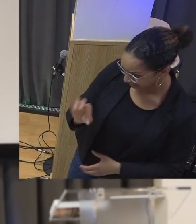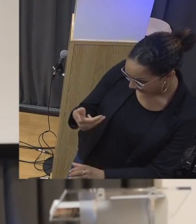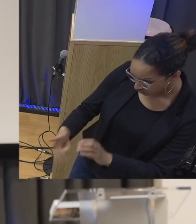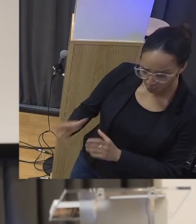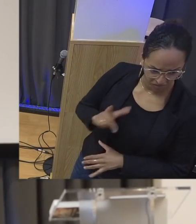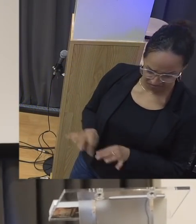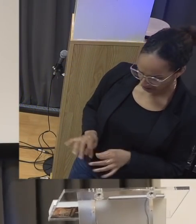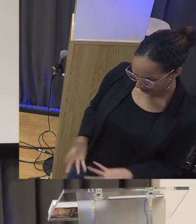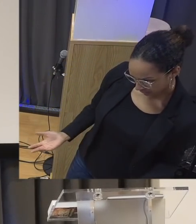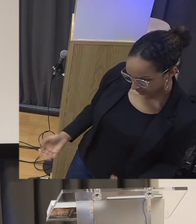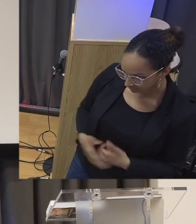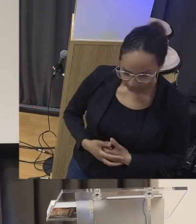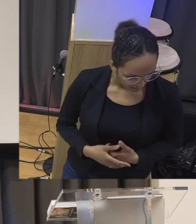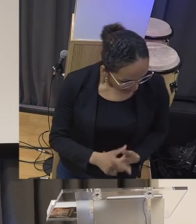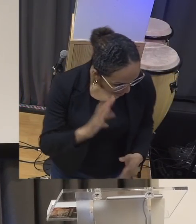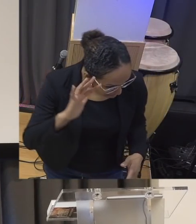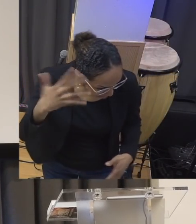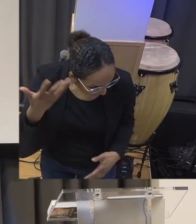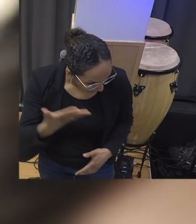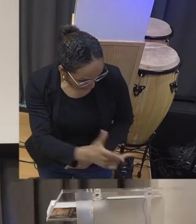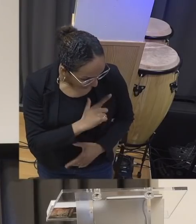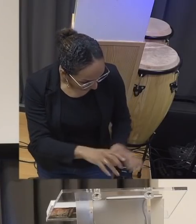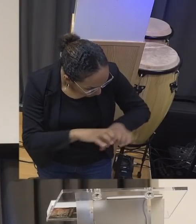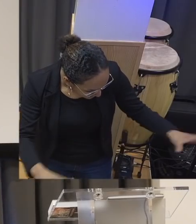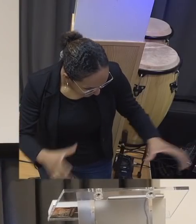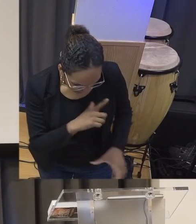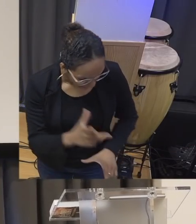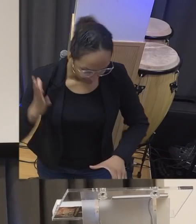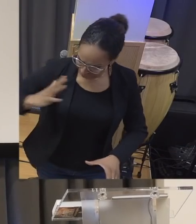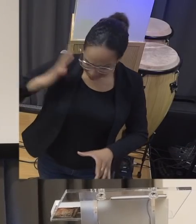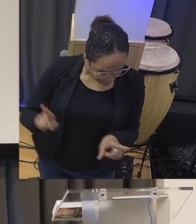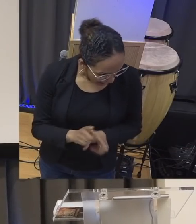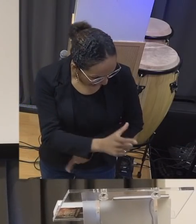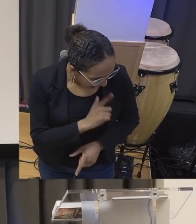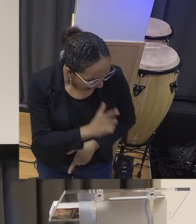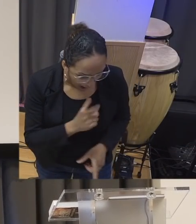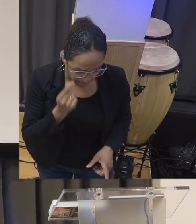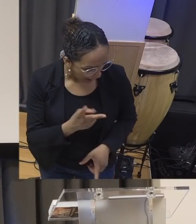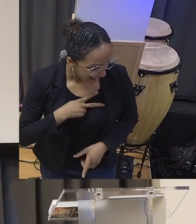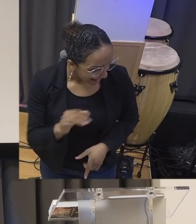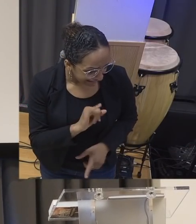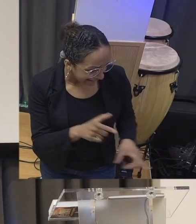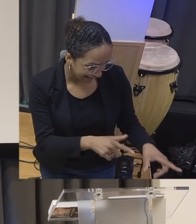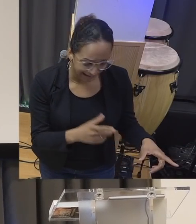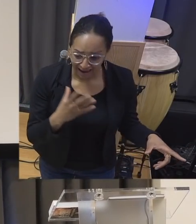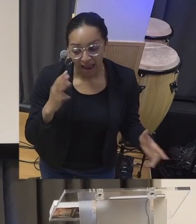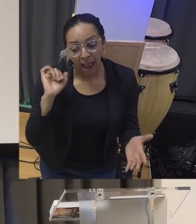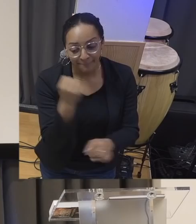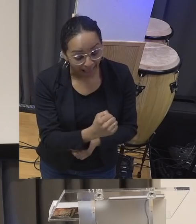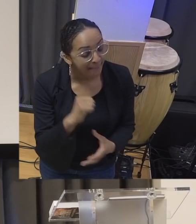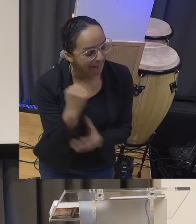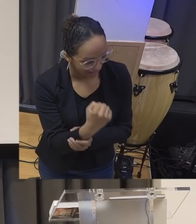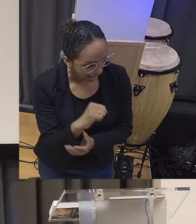frère. L'Arabe, il dit, ça va pas là, peut-être, mais boule ou quoi, on est cousins, on a les mêmes ancêtres, etc. Notre père, c'est Abraham. Le Juif, il